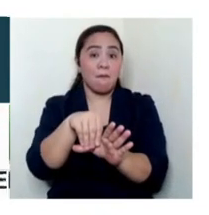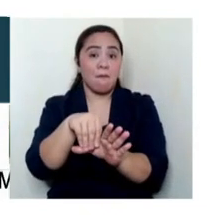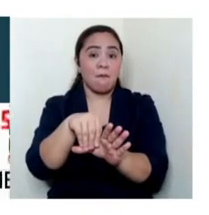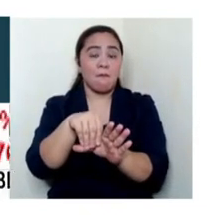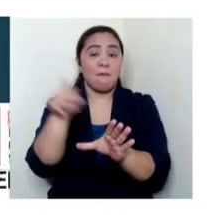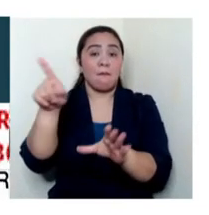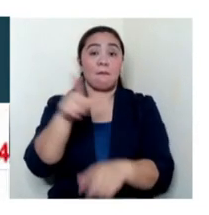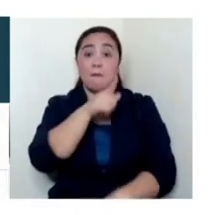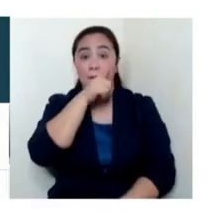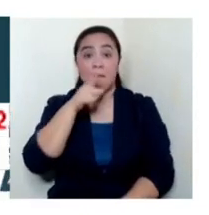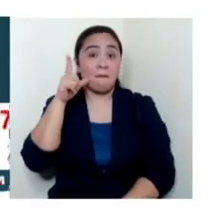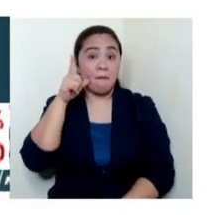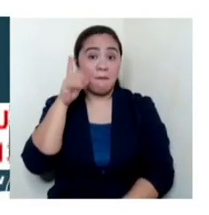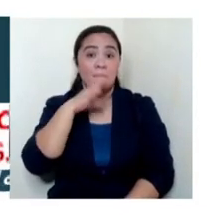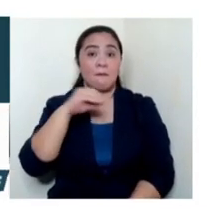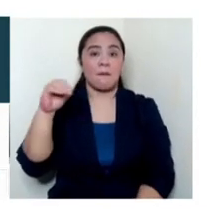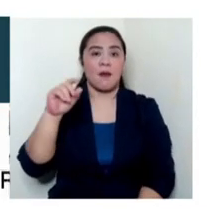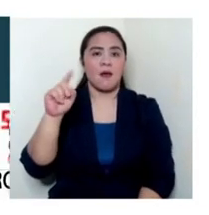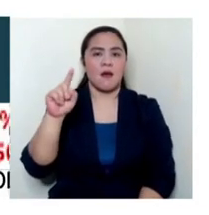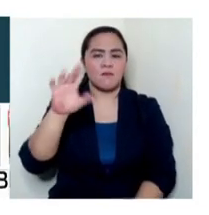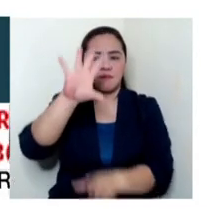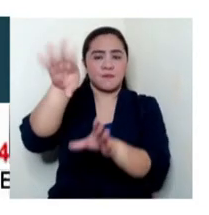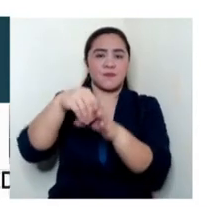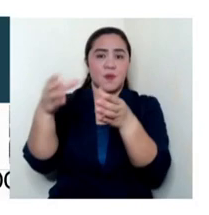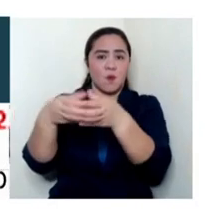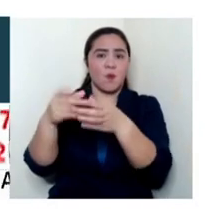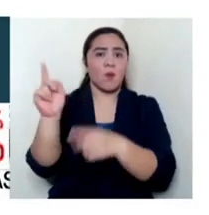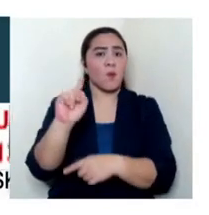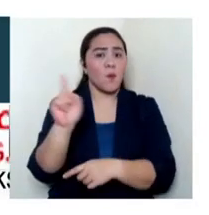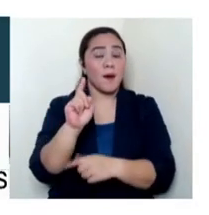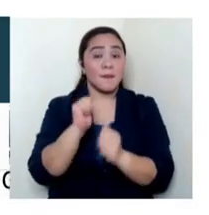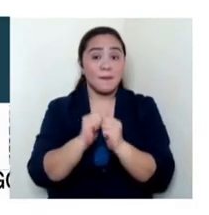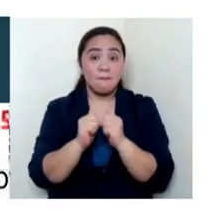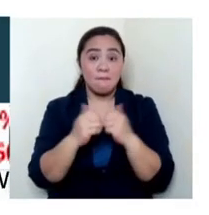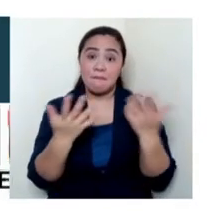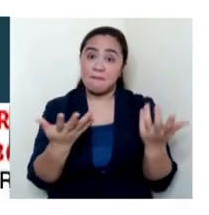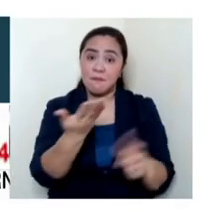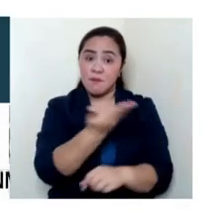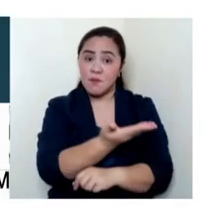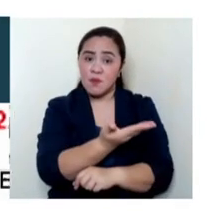Robredo Pangilinan slate. What made you say yes to being included?